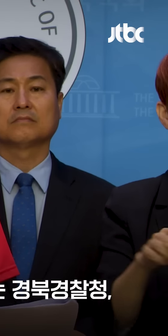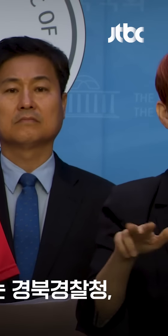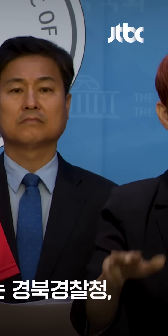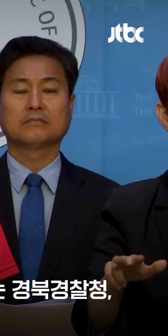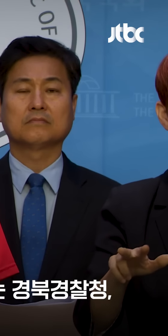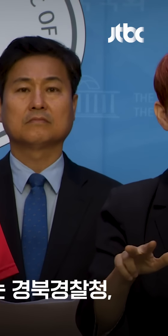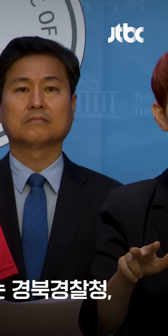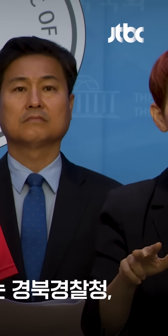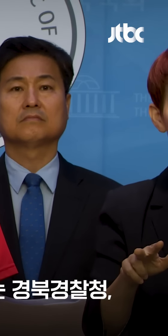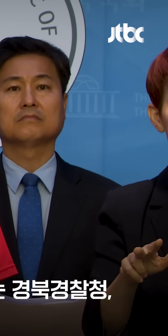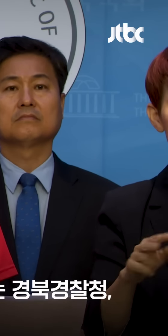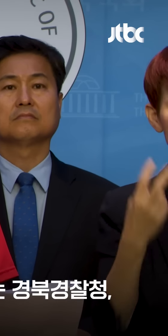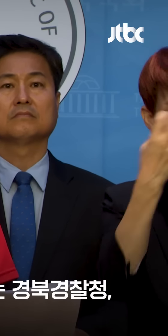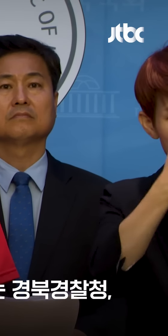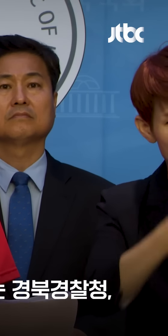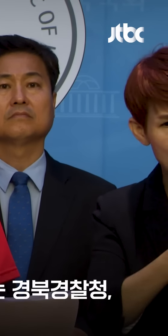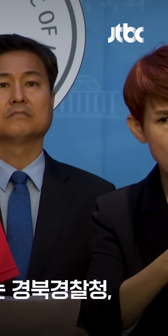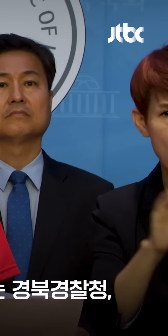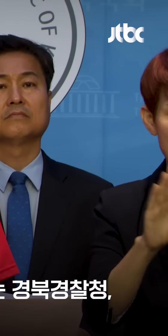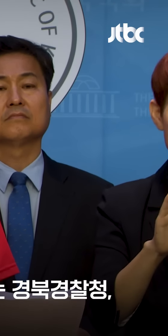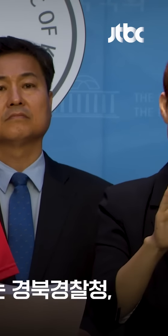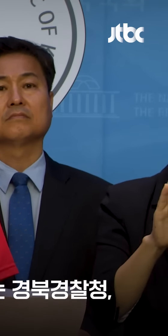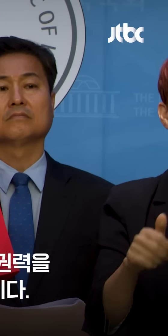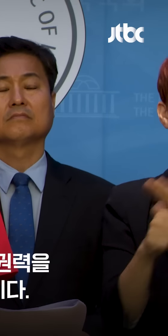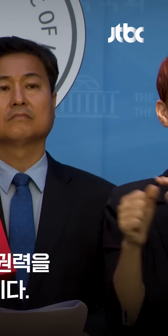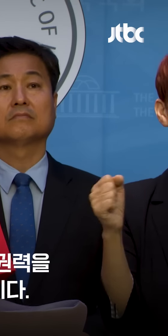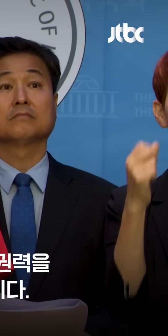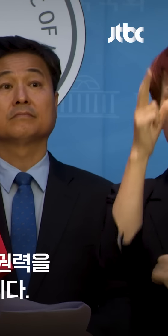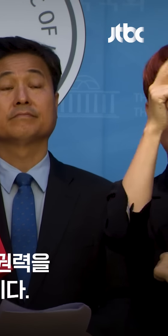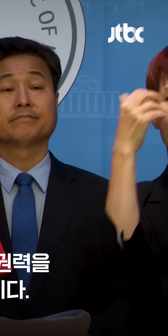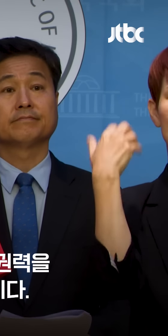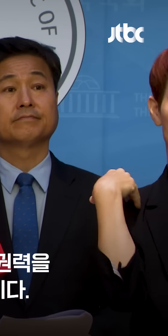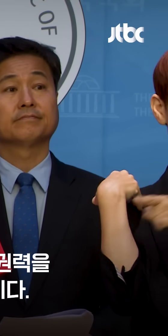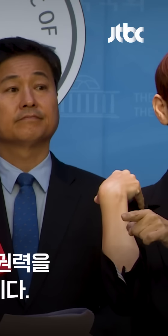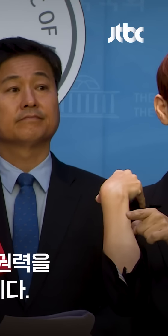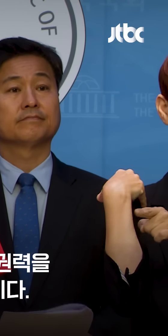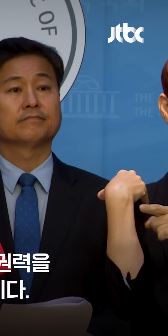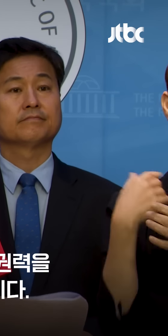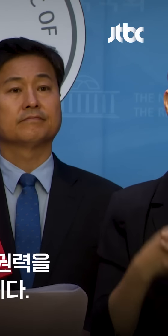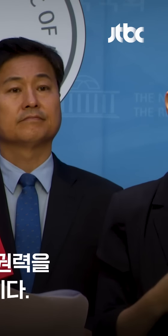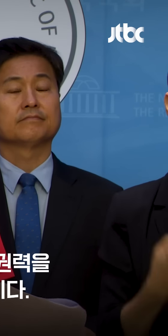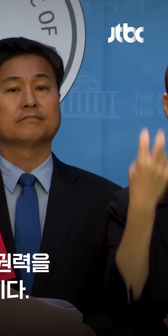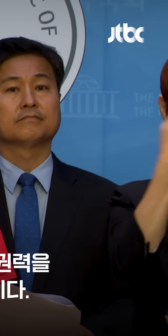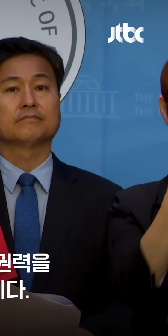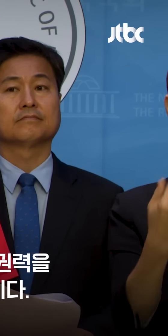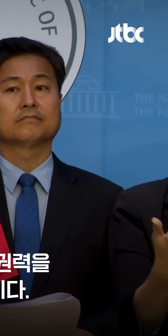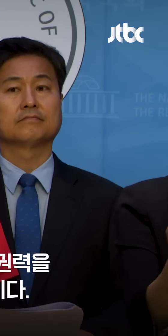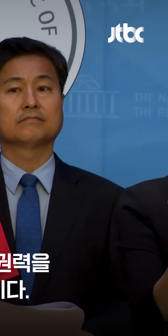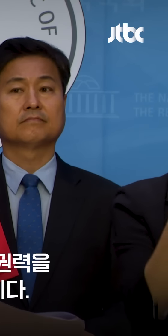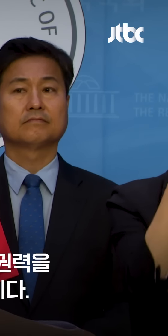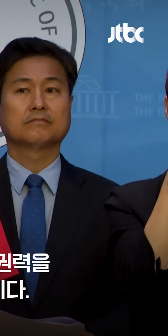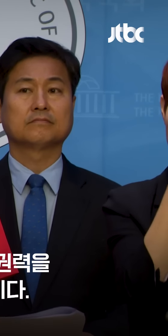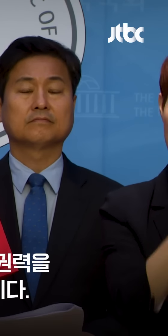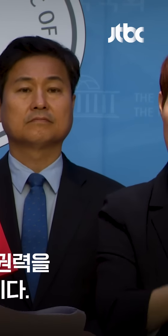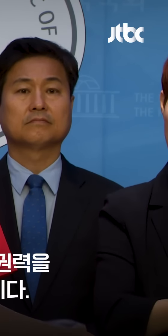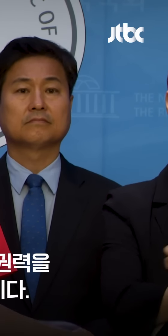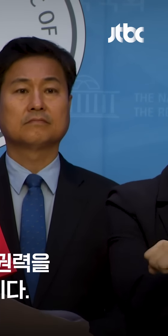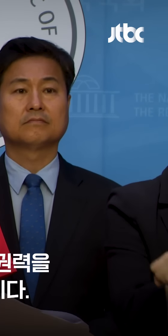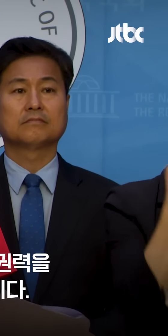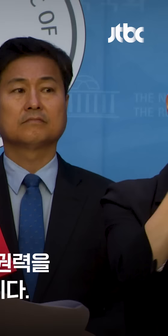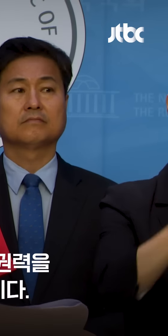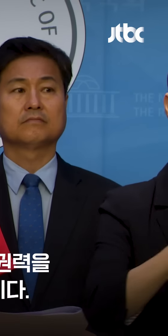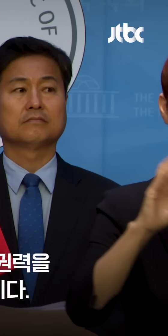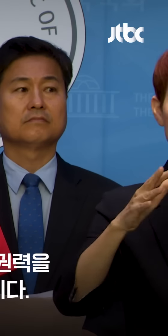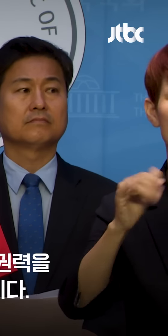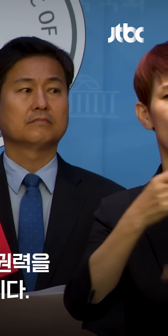수사를 하는지 안 하는지도 모르겠는 경북경찰청. 그들의 정당한 수사를 막고 있는 권력을 수사하라는 것이